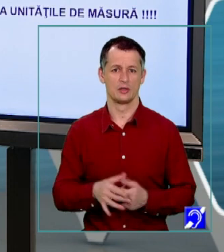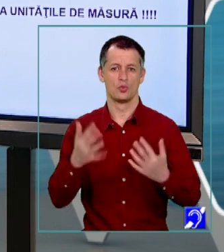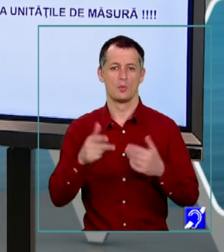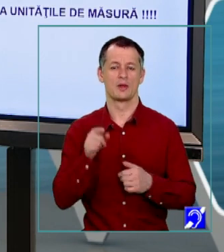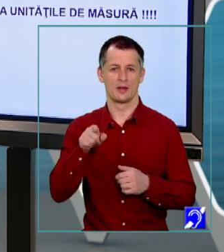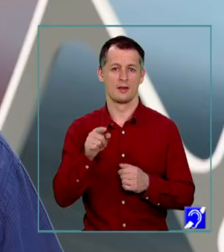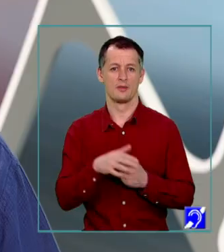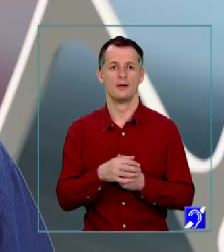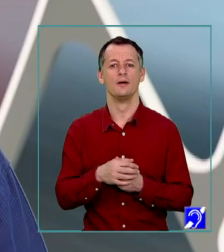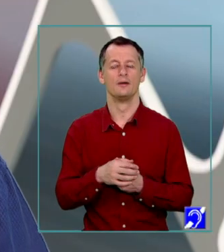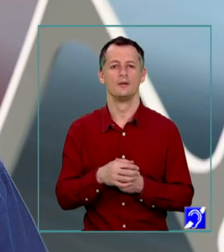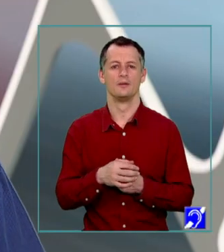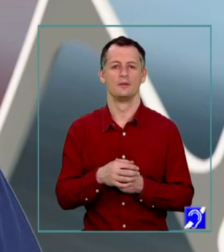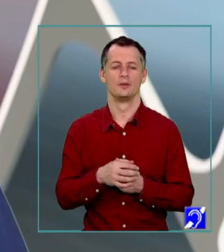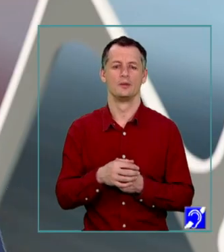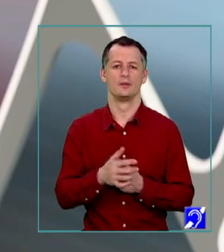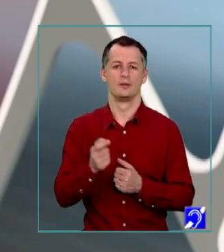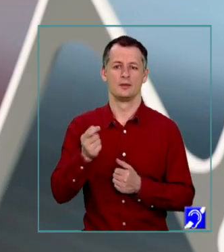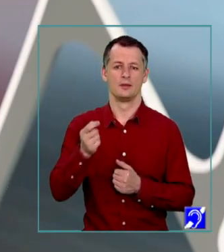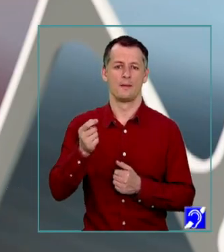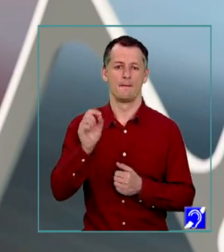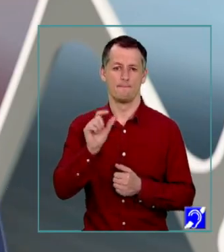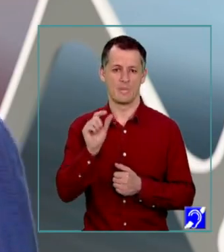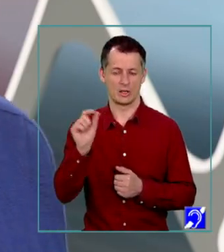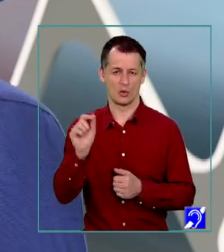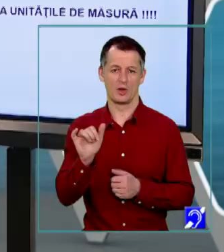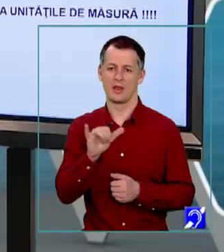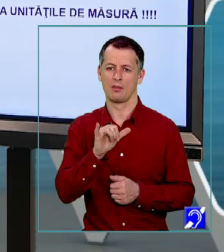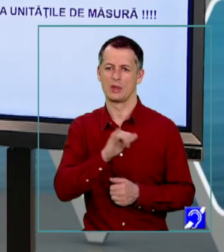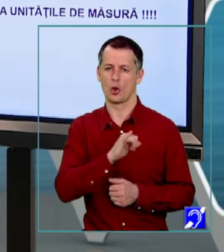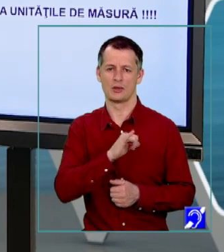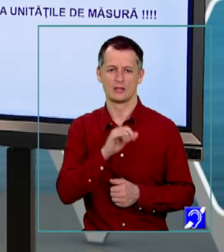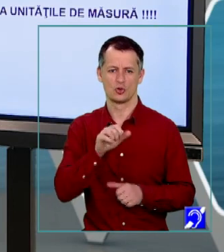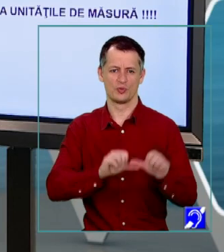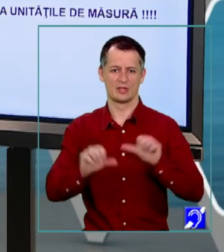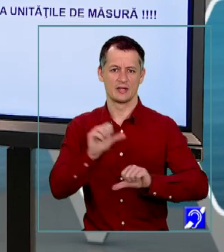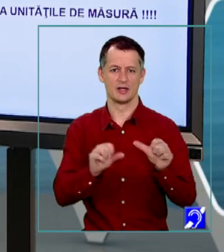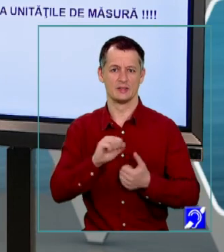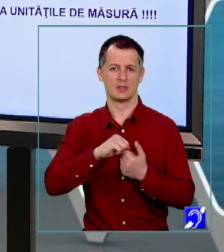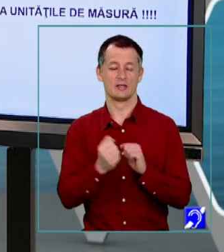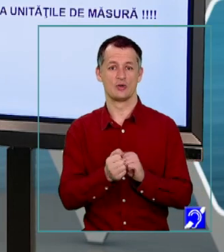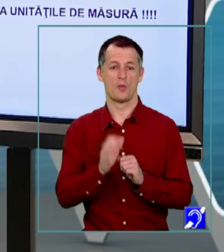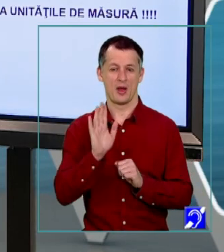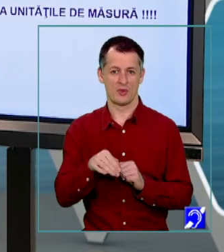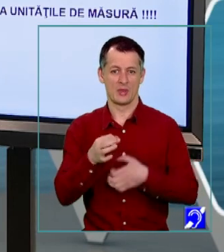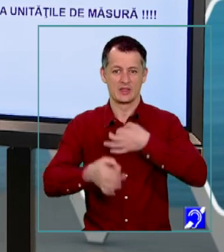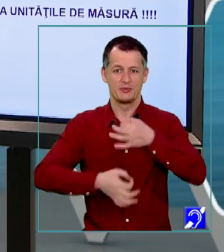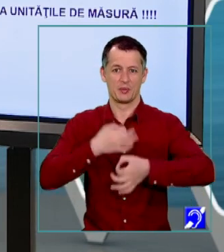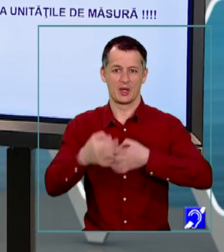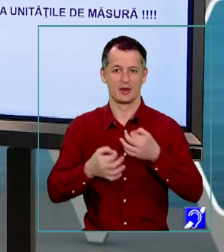particule indiferent de gaz, indiferent de substanță. Sau mai avem o